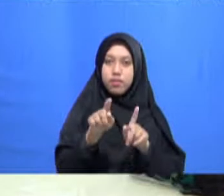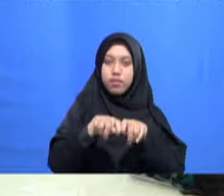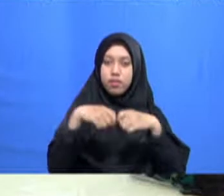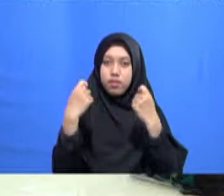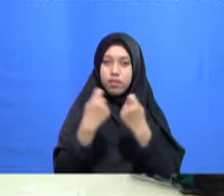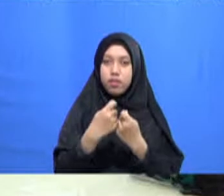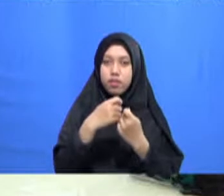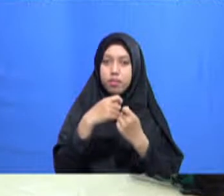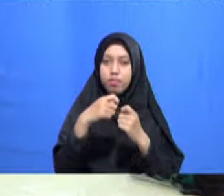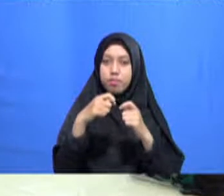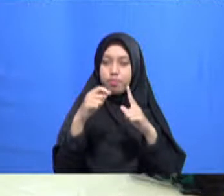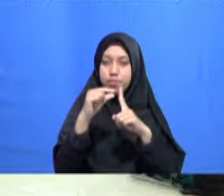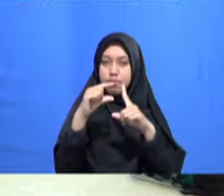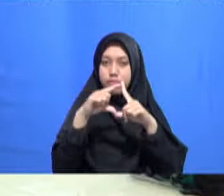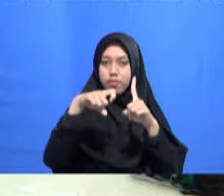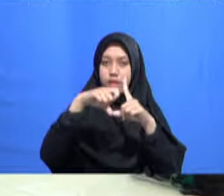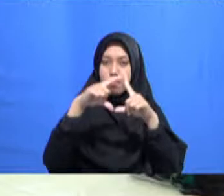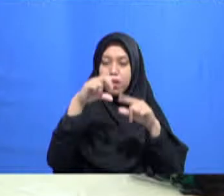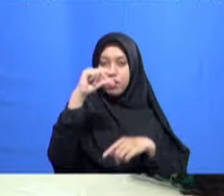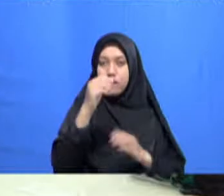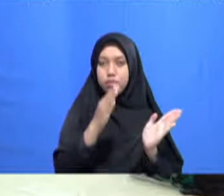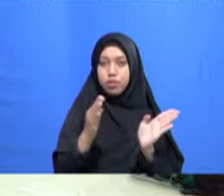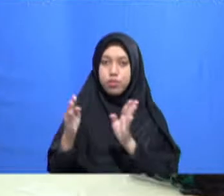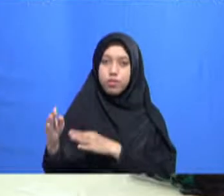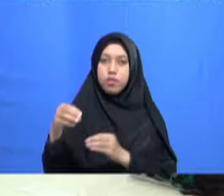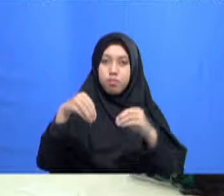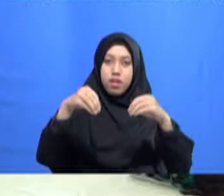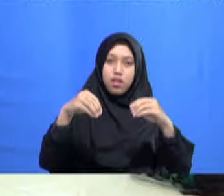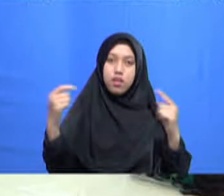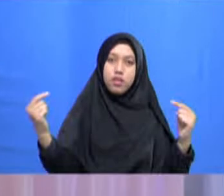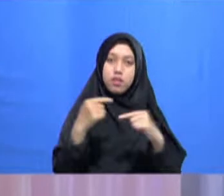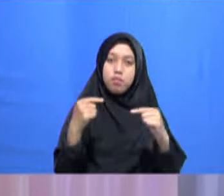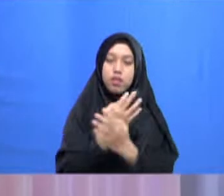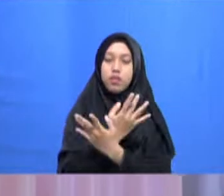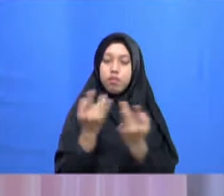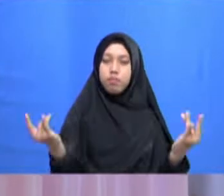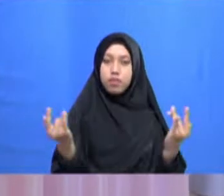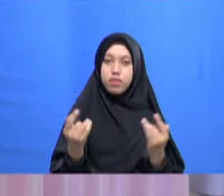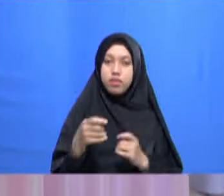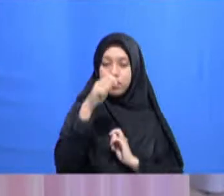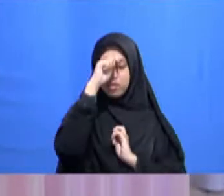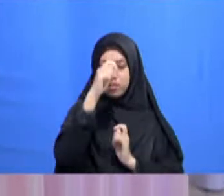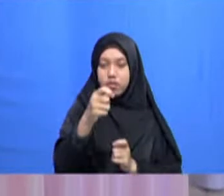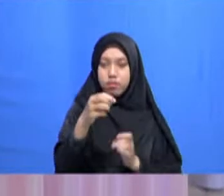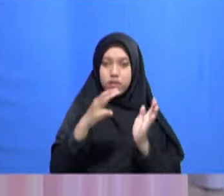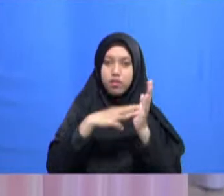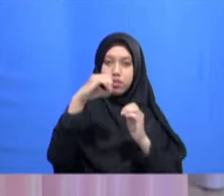penyusun materi debat publik, yang saya hormati moderator debat